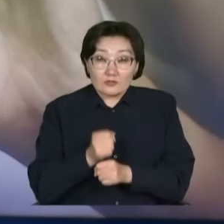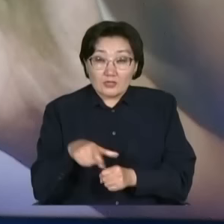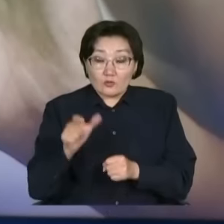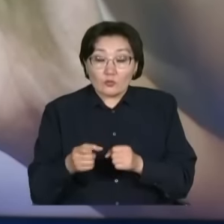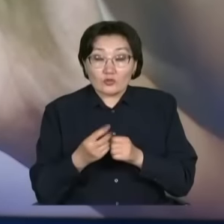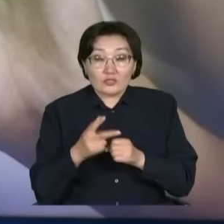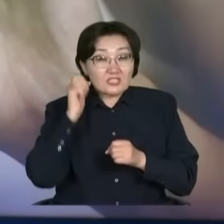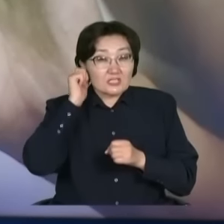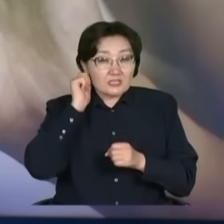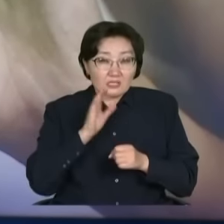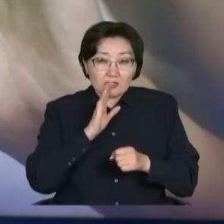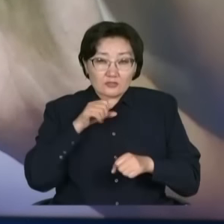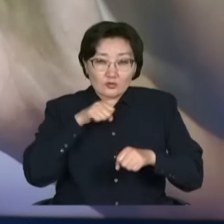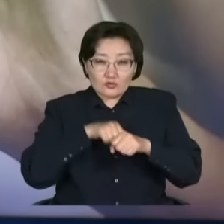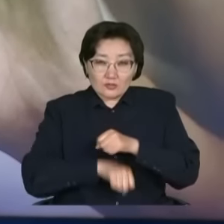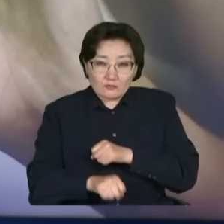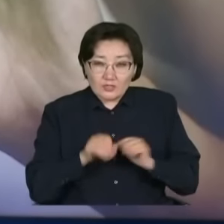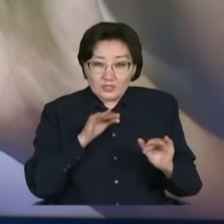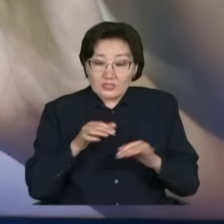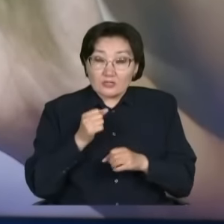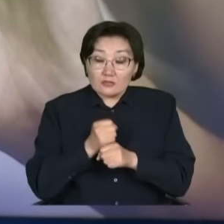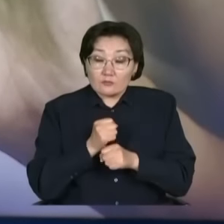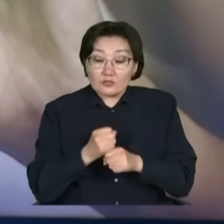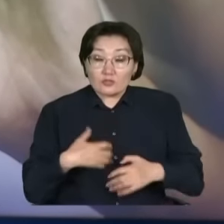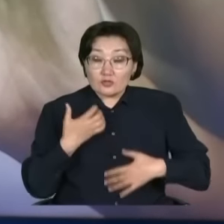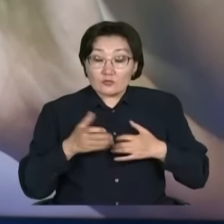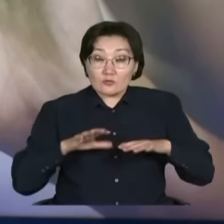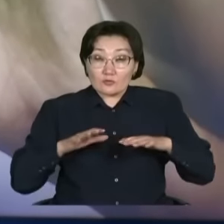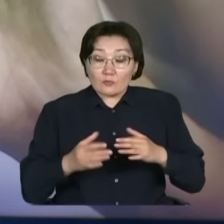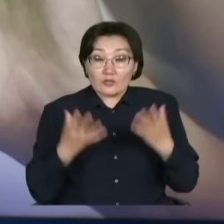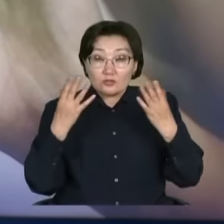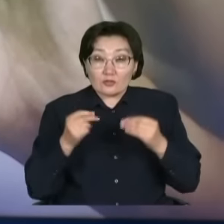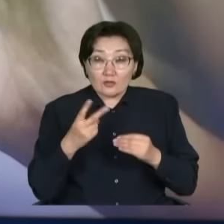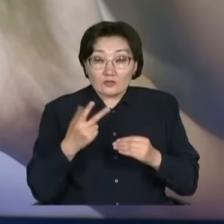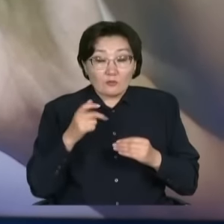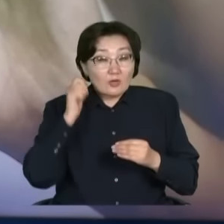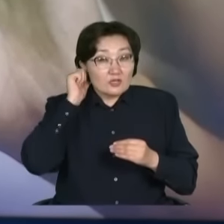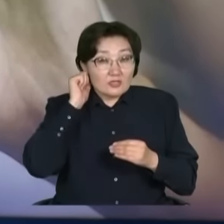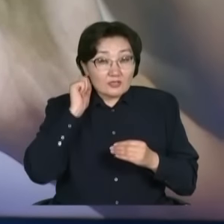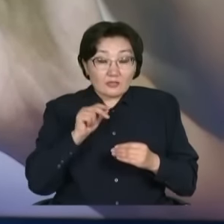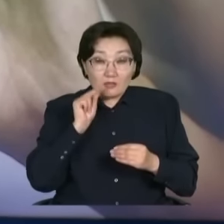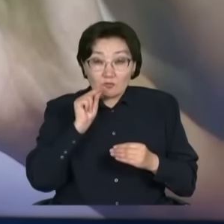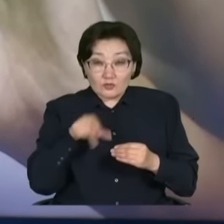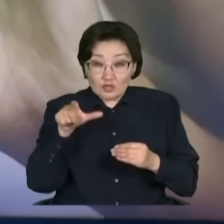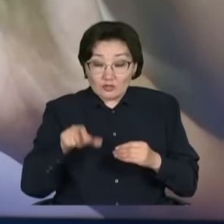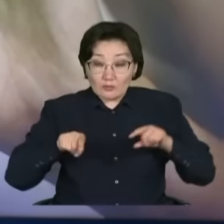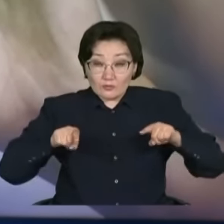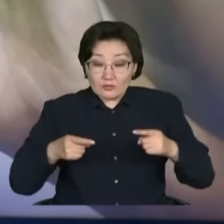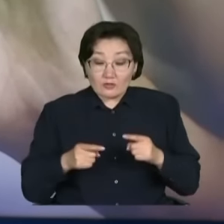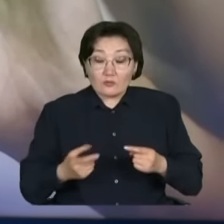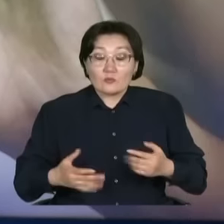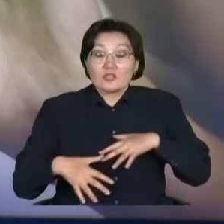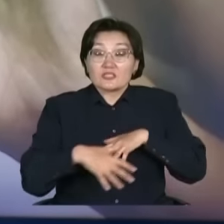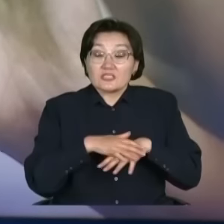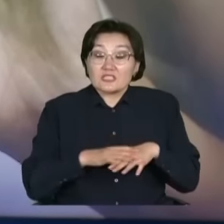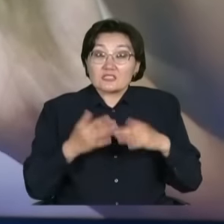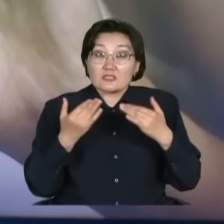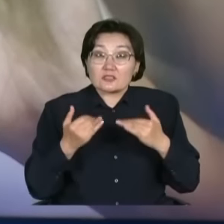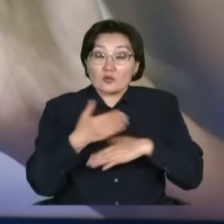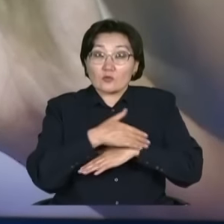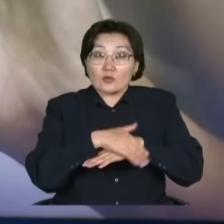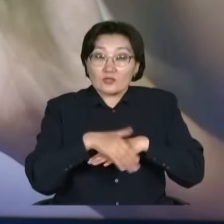қызға зорлық әрекеттерін көрсеткен. Сондық оқиға болған күні 23 жастағы күдікті қолға түсті. Бірақ тұрғындар енді